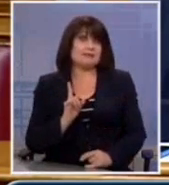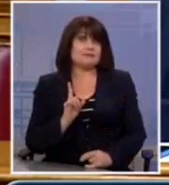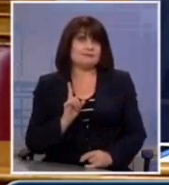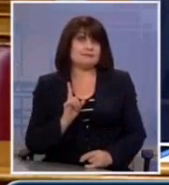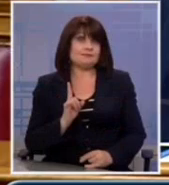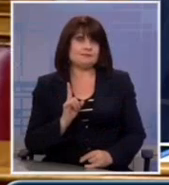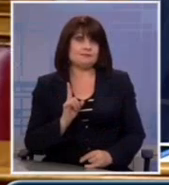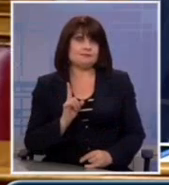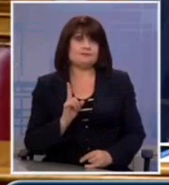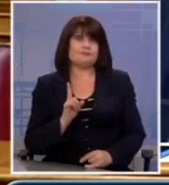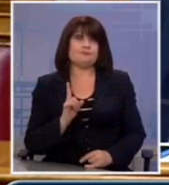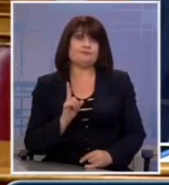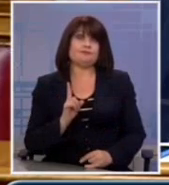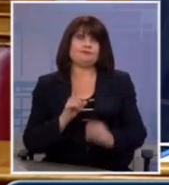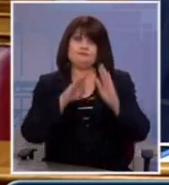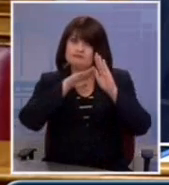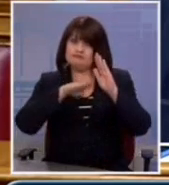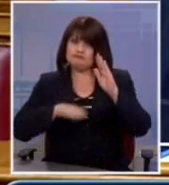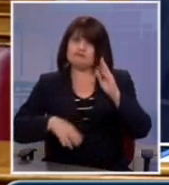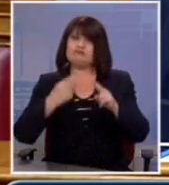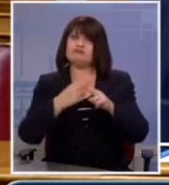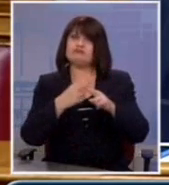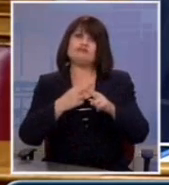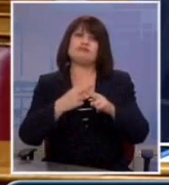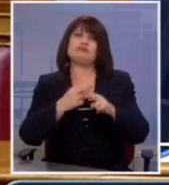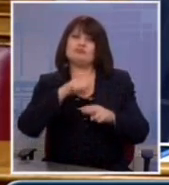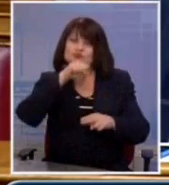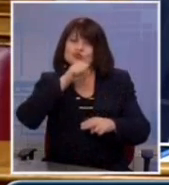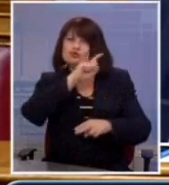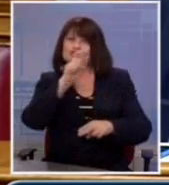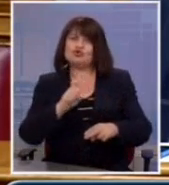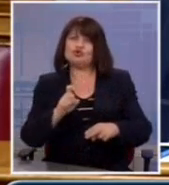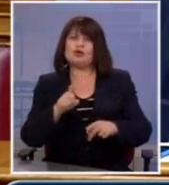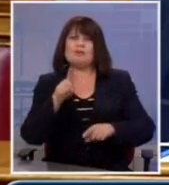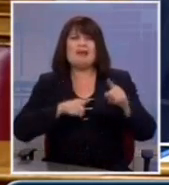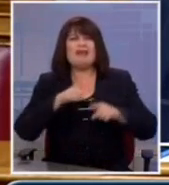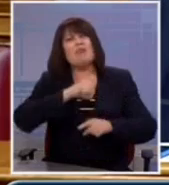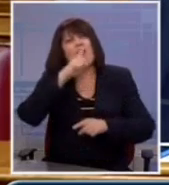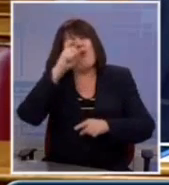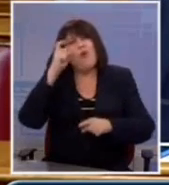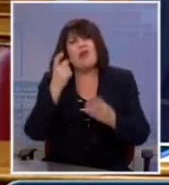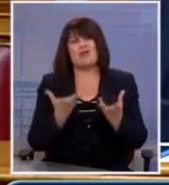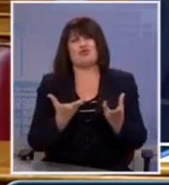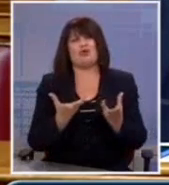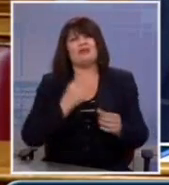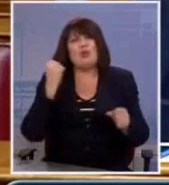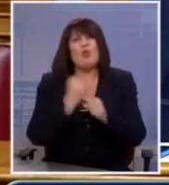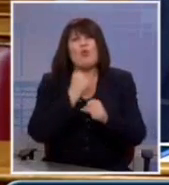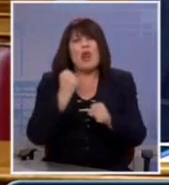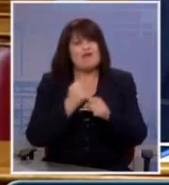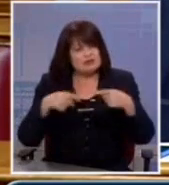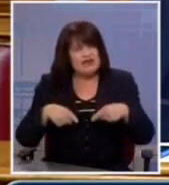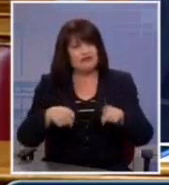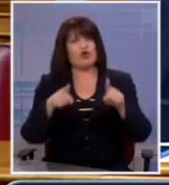βάση μιας κλίμακας αξιών ζωής, πολύ μέσα σε τούνελ θα λέγε κανείς, δουλεύοντας ταυτόχρονα